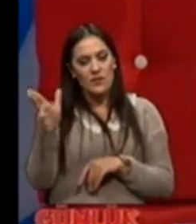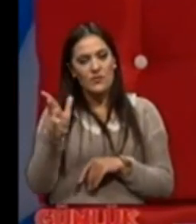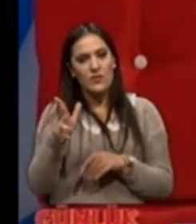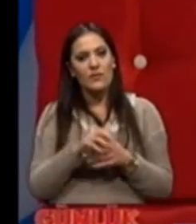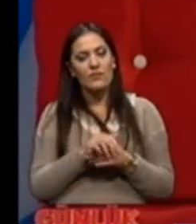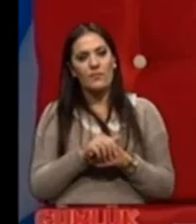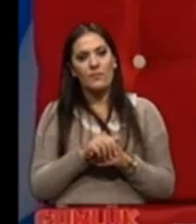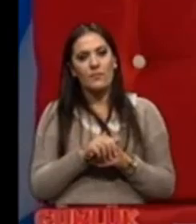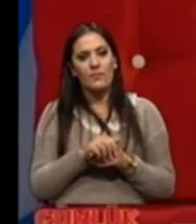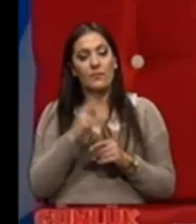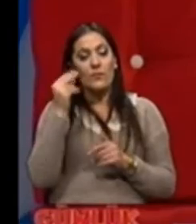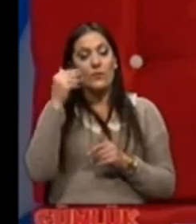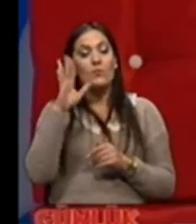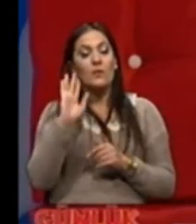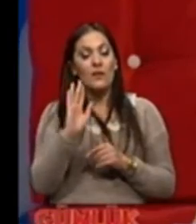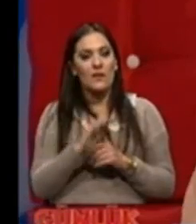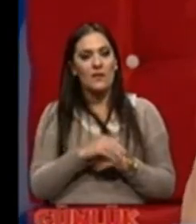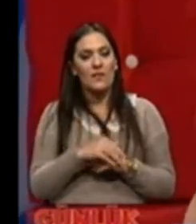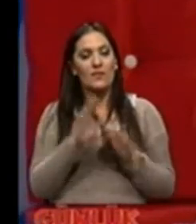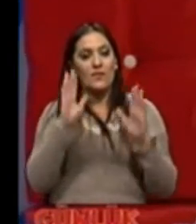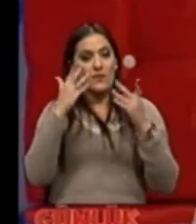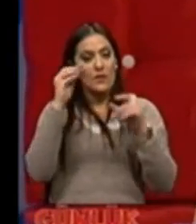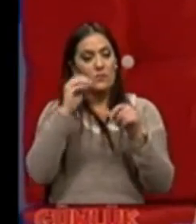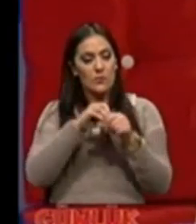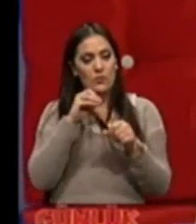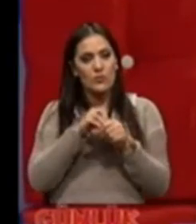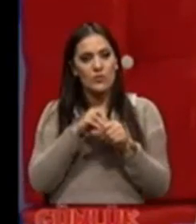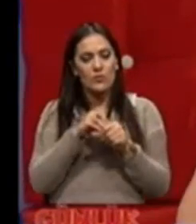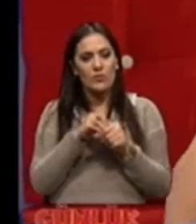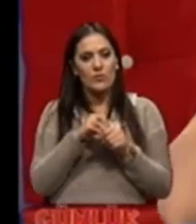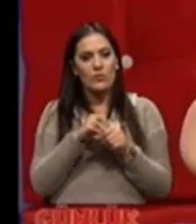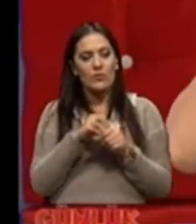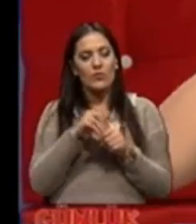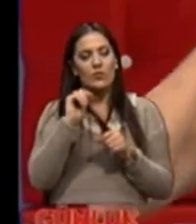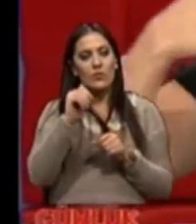Unutmayın, Facebook sayfalarında da günlük rehber